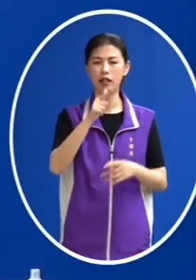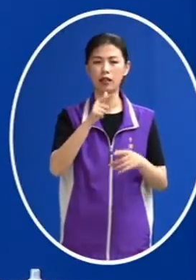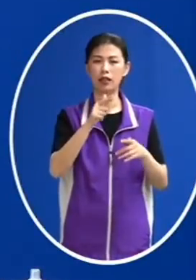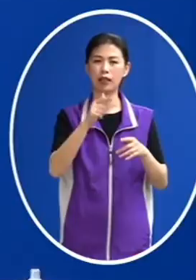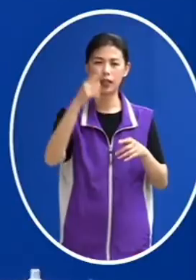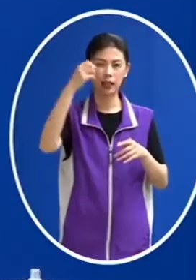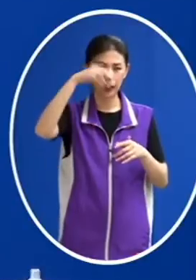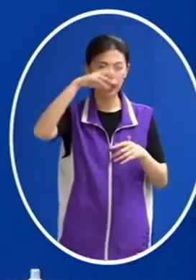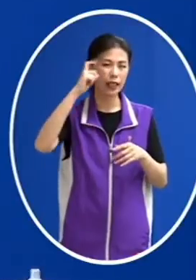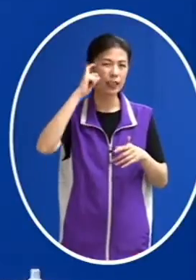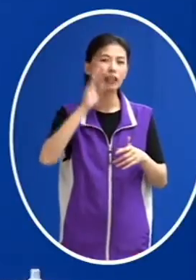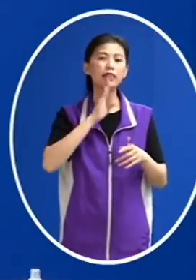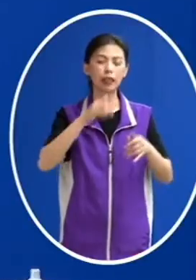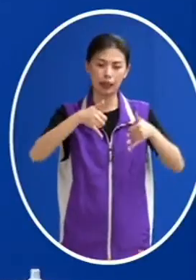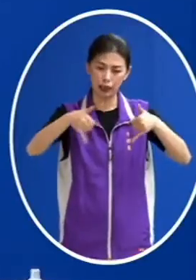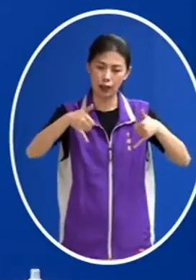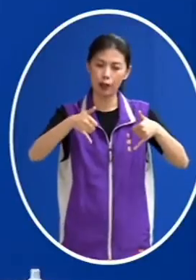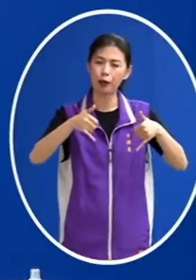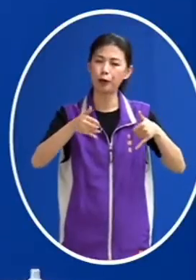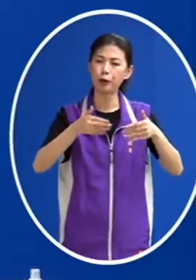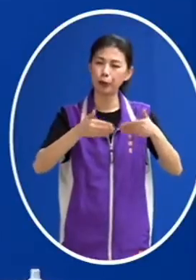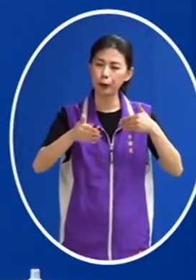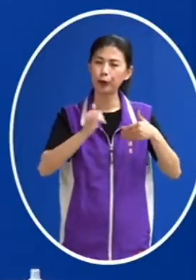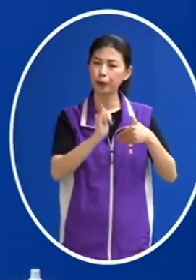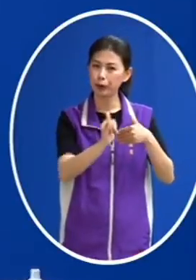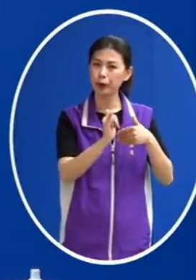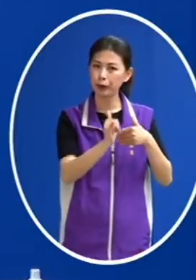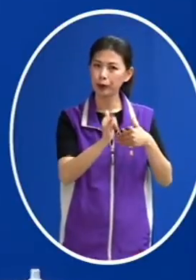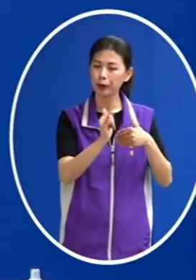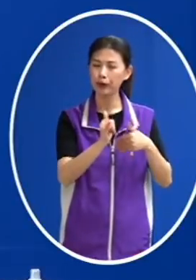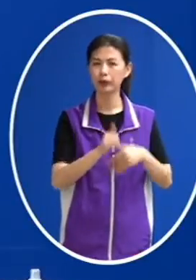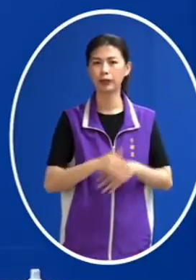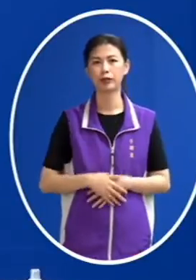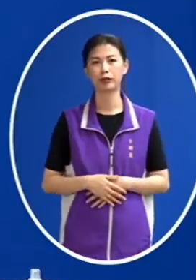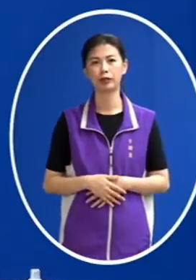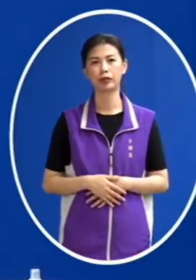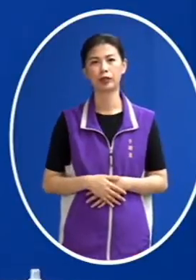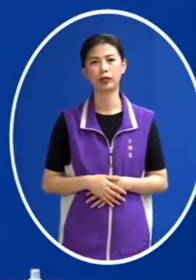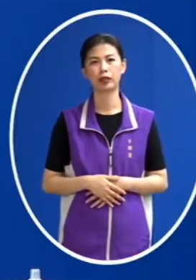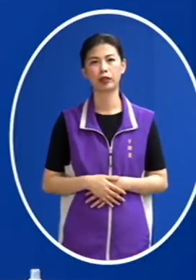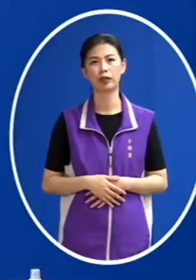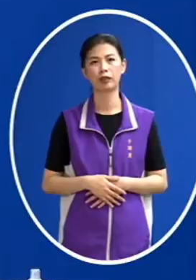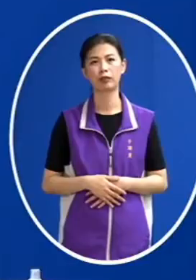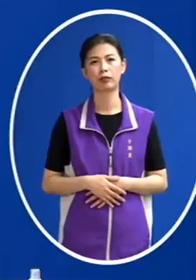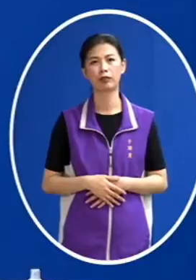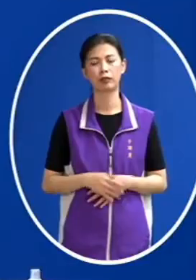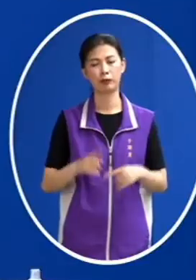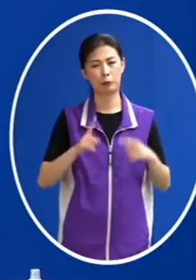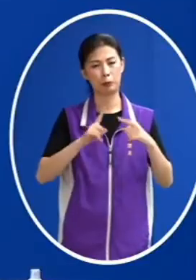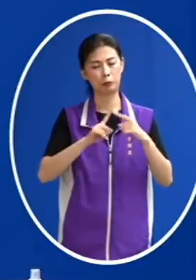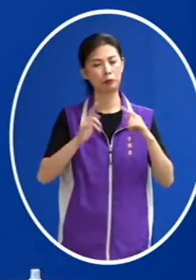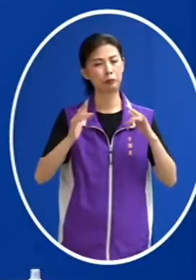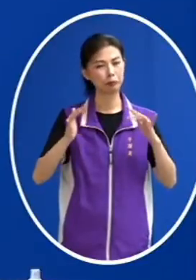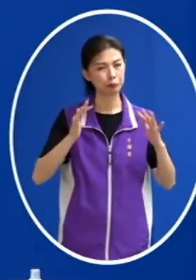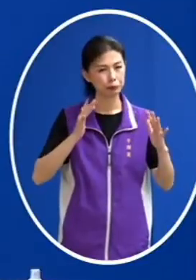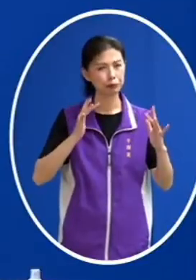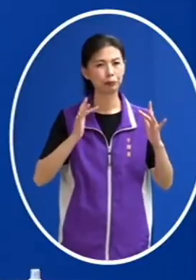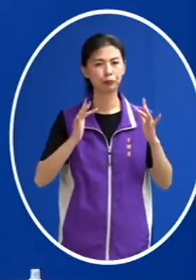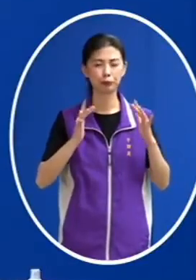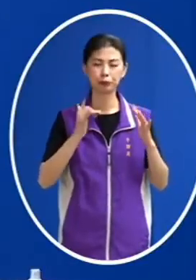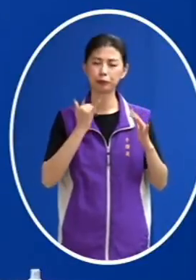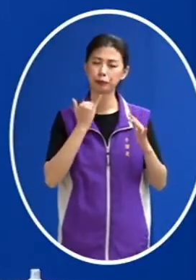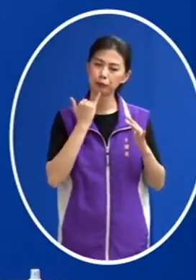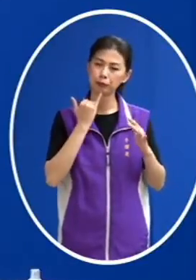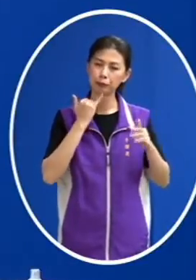交距离的这样的一个这个警戒的状况，所以这样的一个人潮的数量、人流